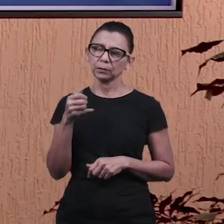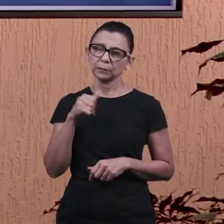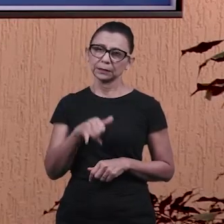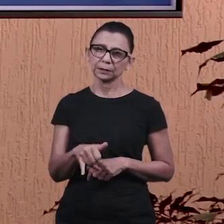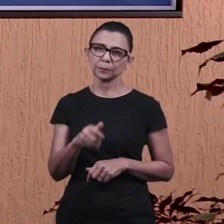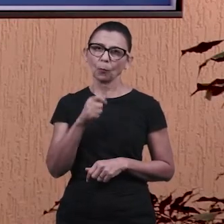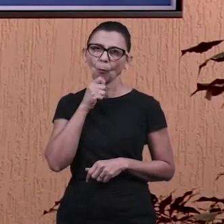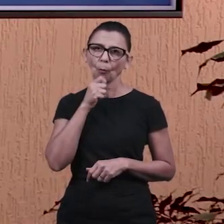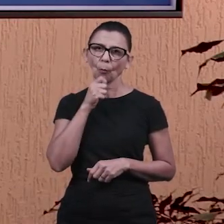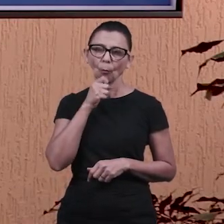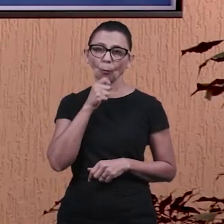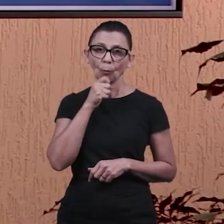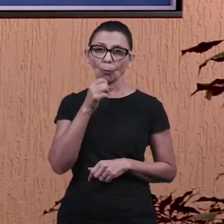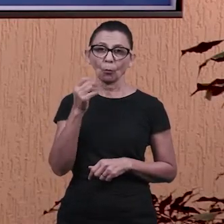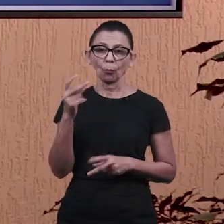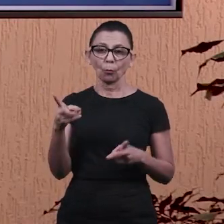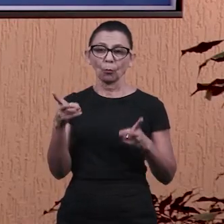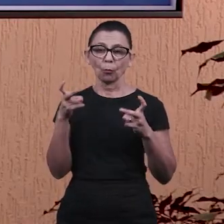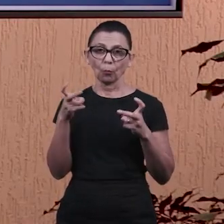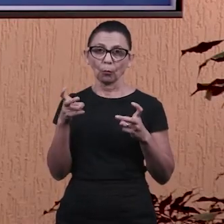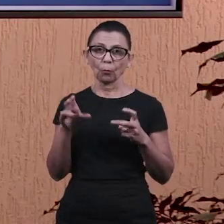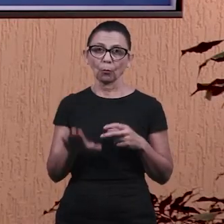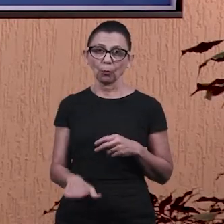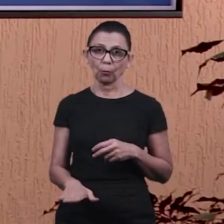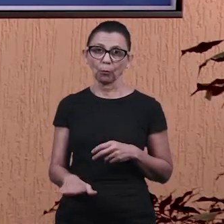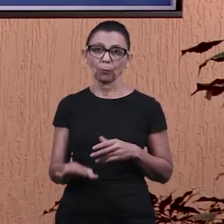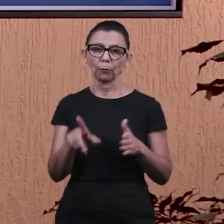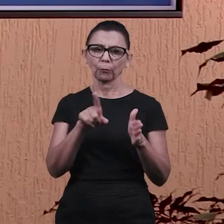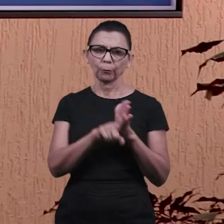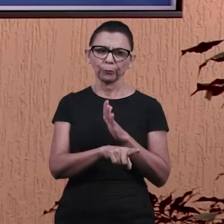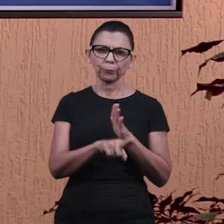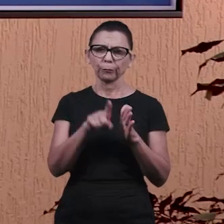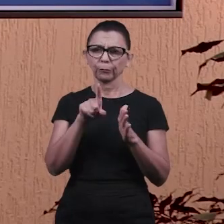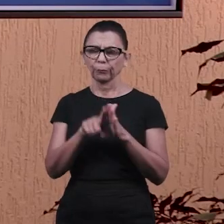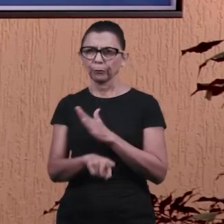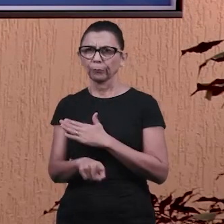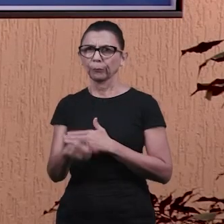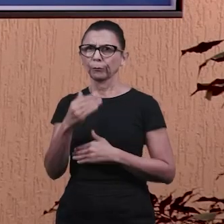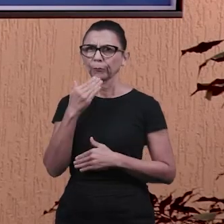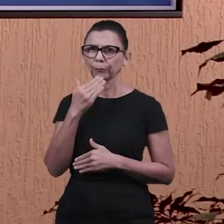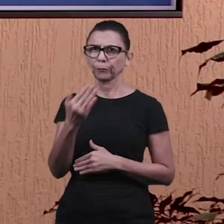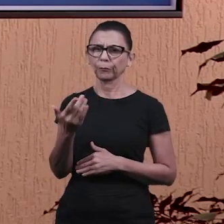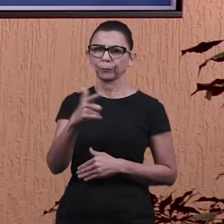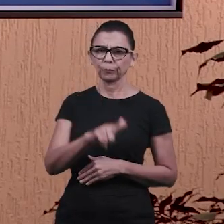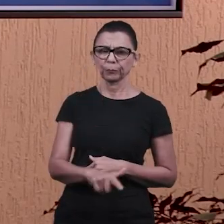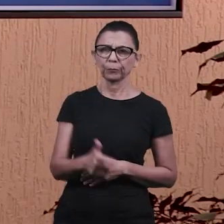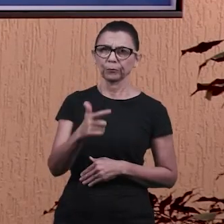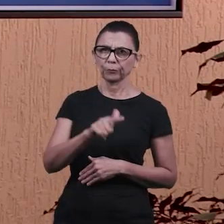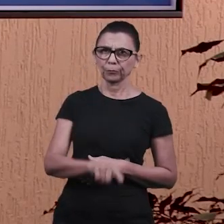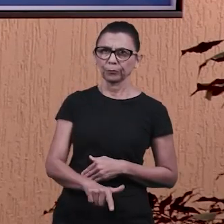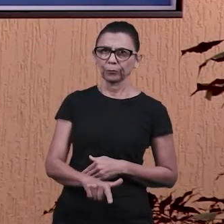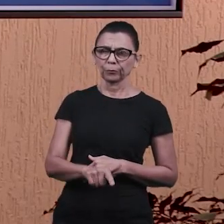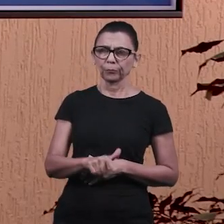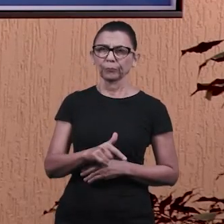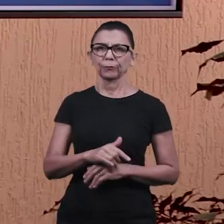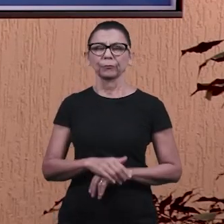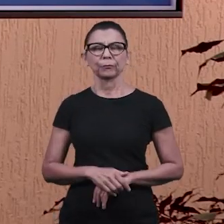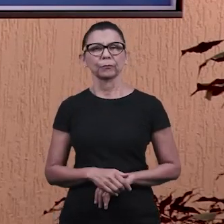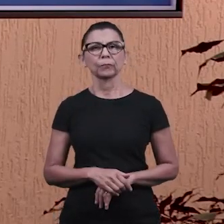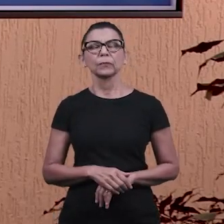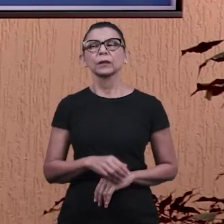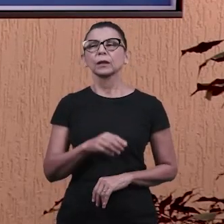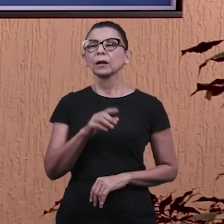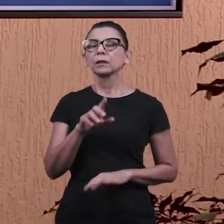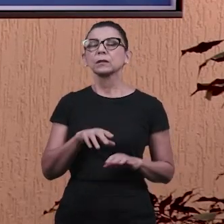mieux. Mais sinon, il suffit de faire attention à l'enfant, au comportement de l'enfant. S'il fait des répétitions, demande